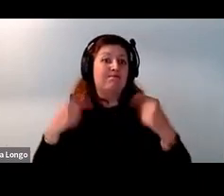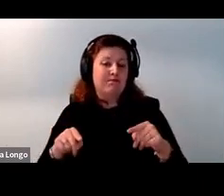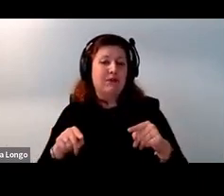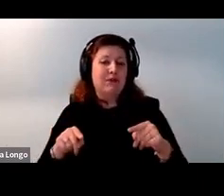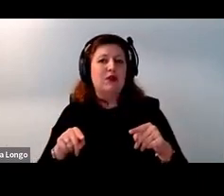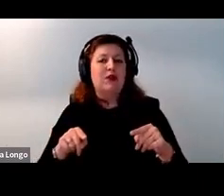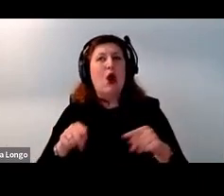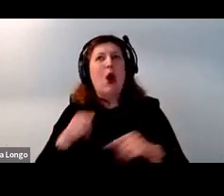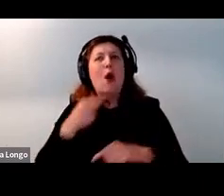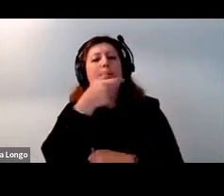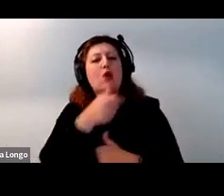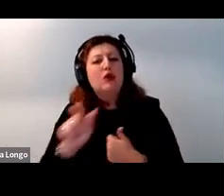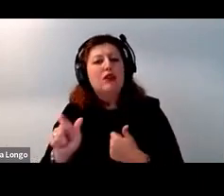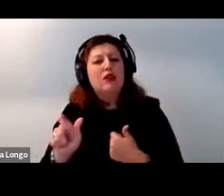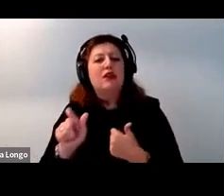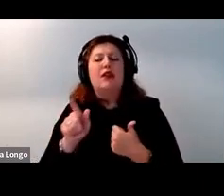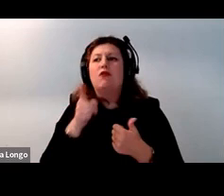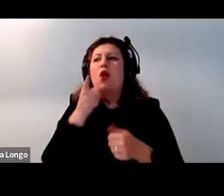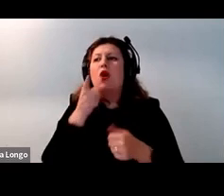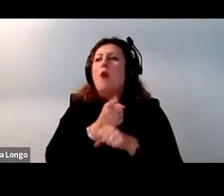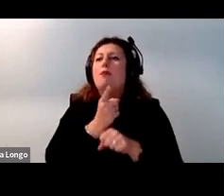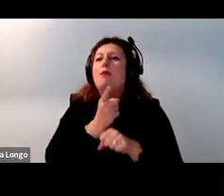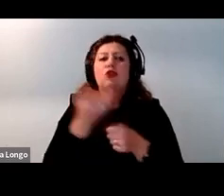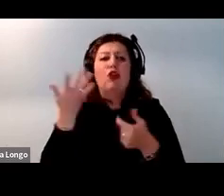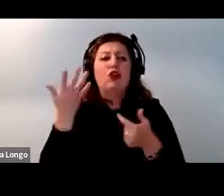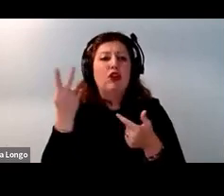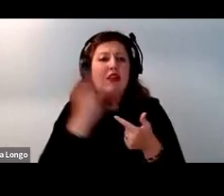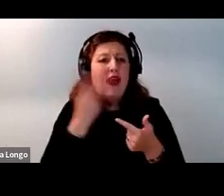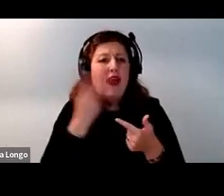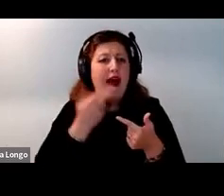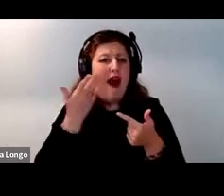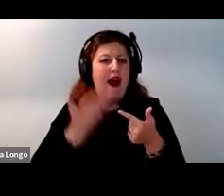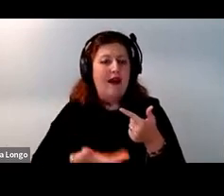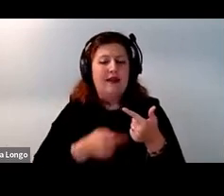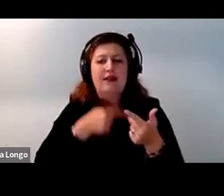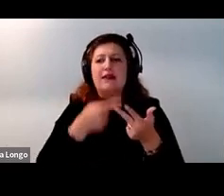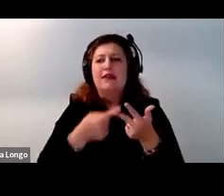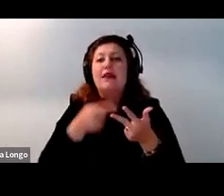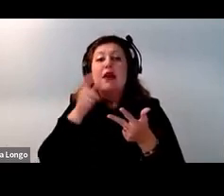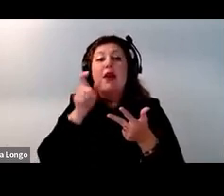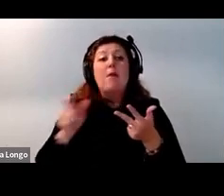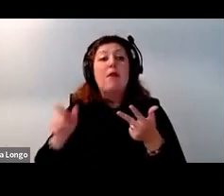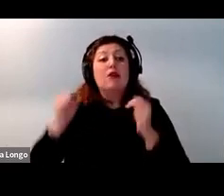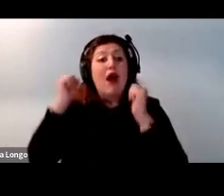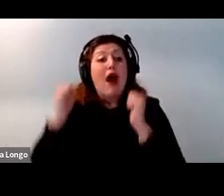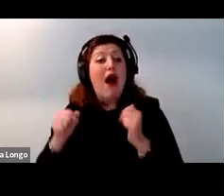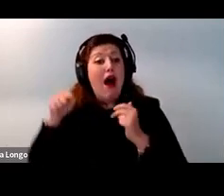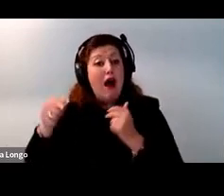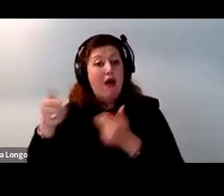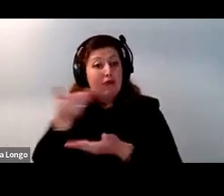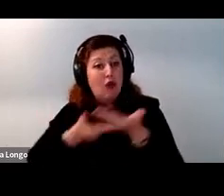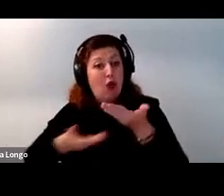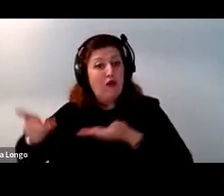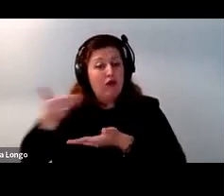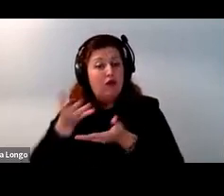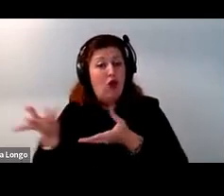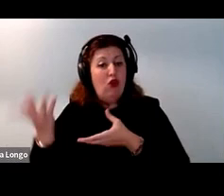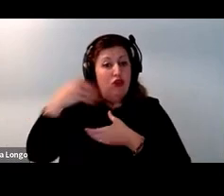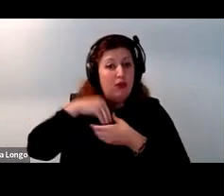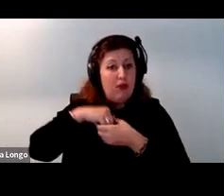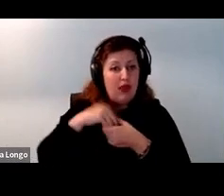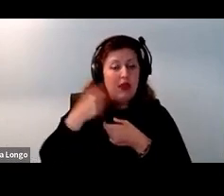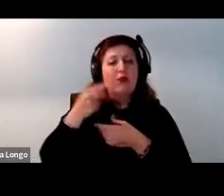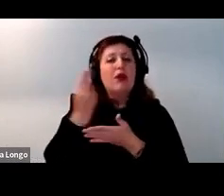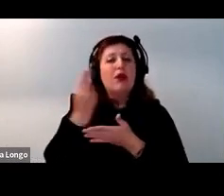i bisogni reali, soprattutto il coinvolgimento delle popolazioni in questi percorsi partecipati,